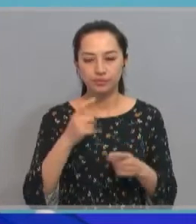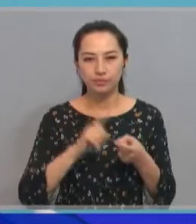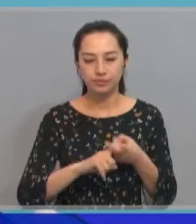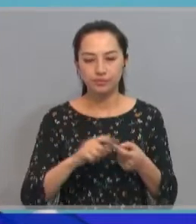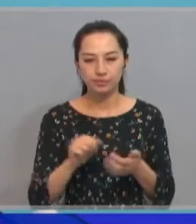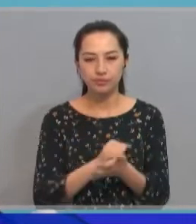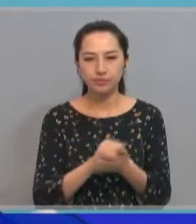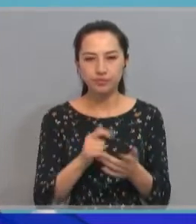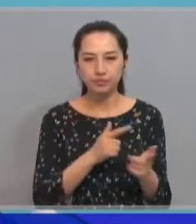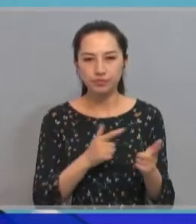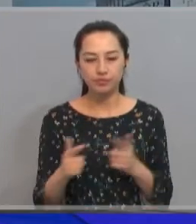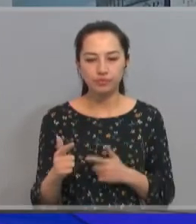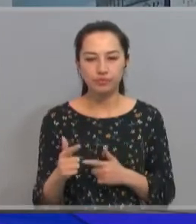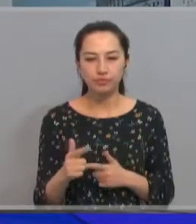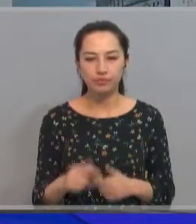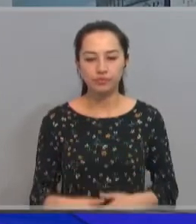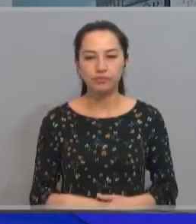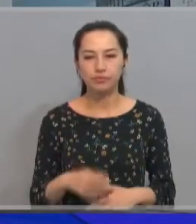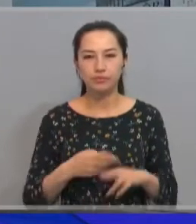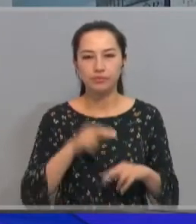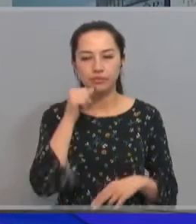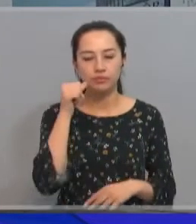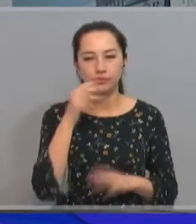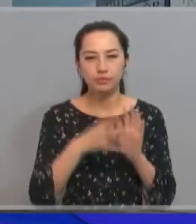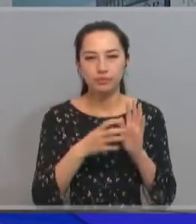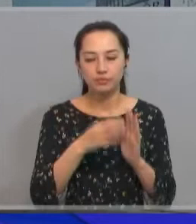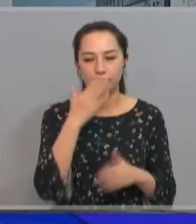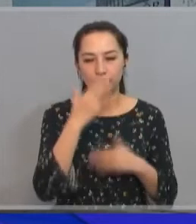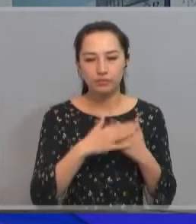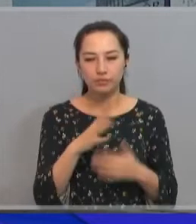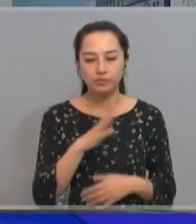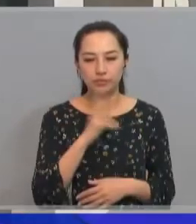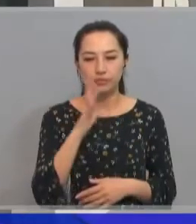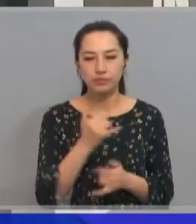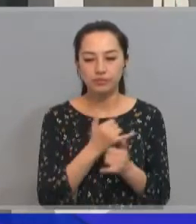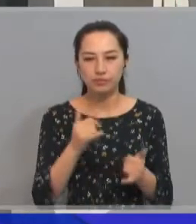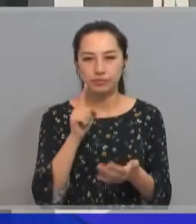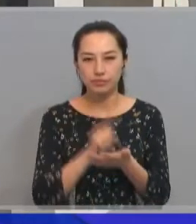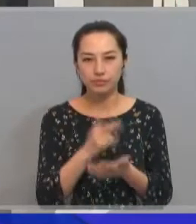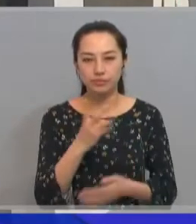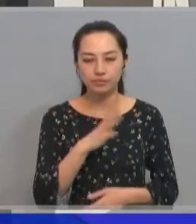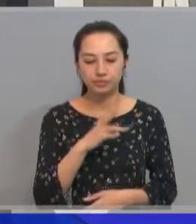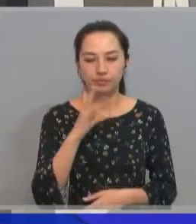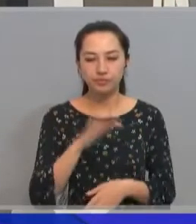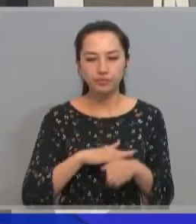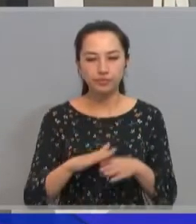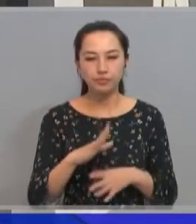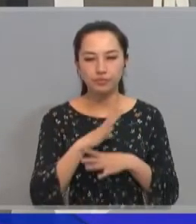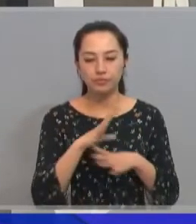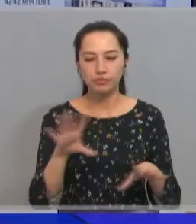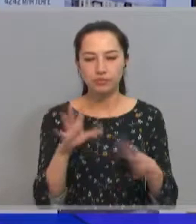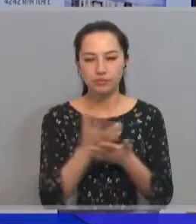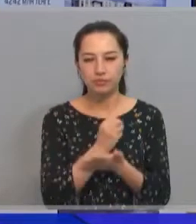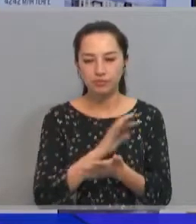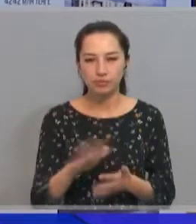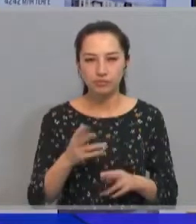құжаттарын рәсімде жұмыстары жүргізіп жатыр. Былтыр 900-ден астам жасқа пәтер берілуі тиіс еді, бірақ міндетті меже орындалмай қалды. Тек